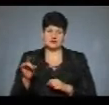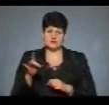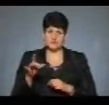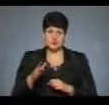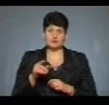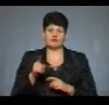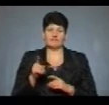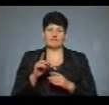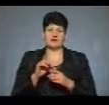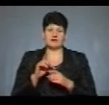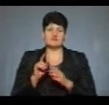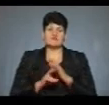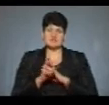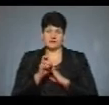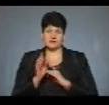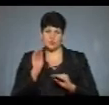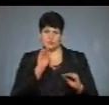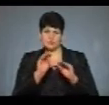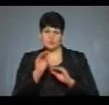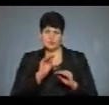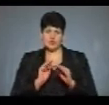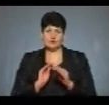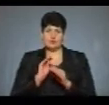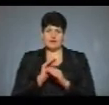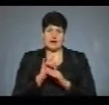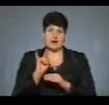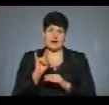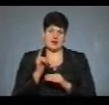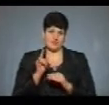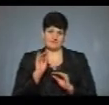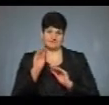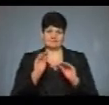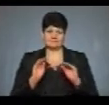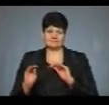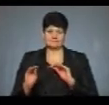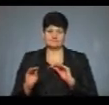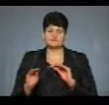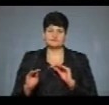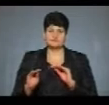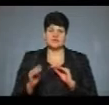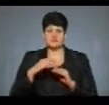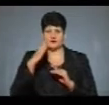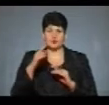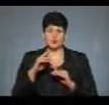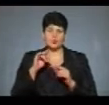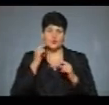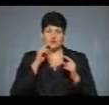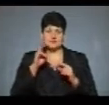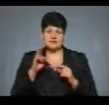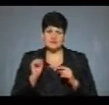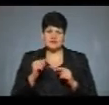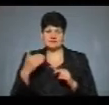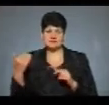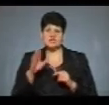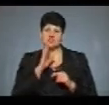церкві його конструюють і доповнюють ляльковими персонажами. Зверху є кукурудзянка, а звідси буде жіночка,